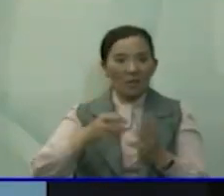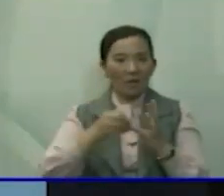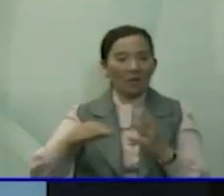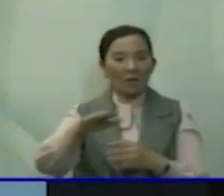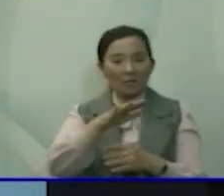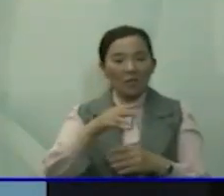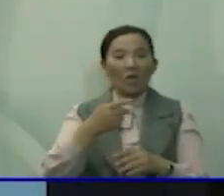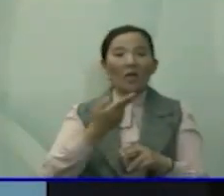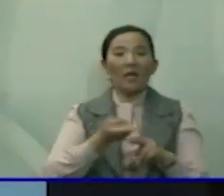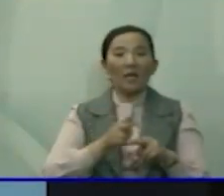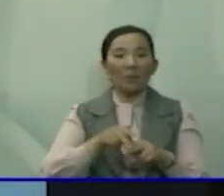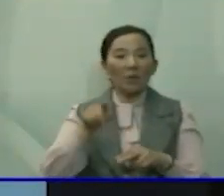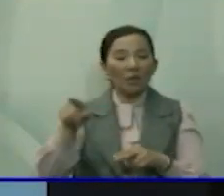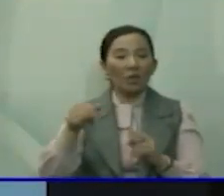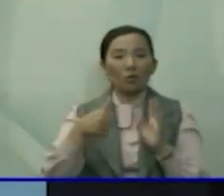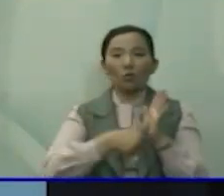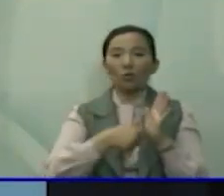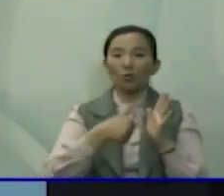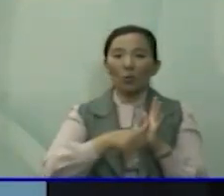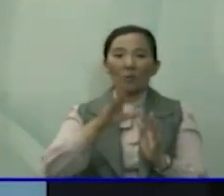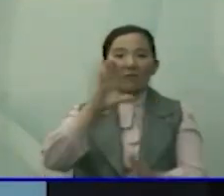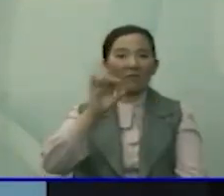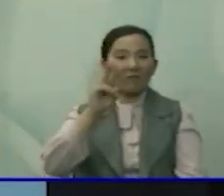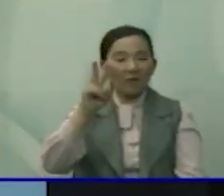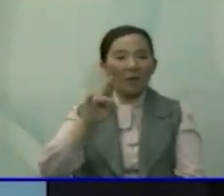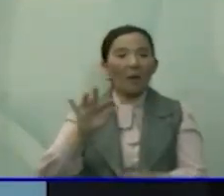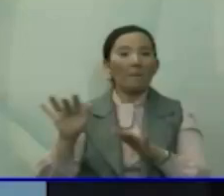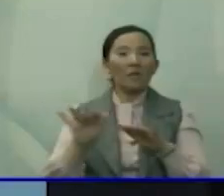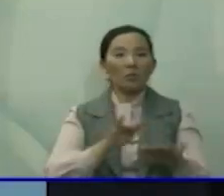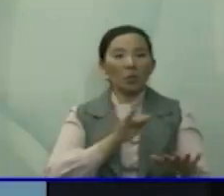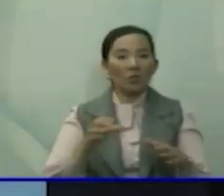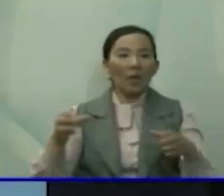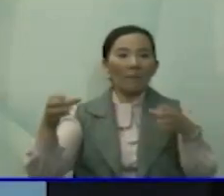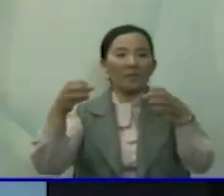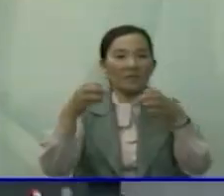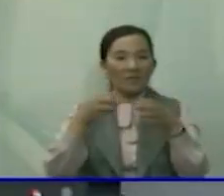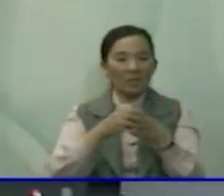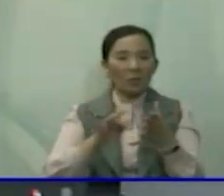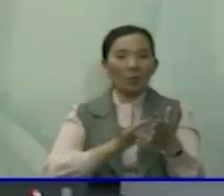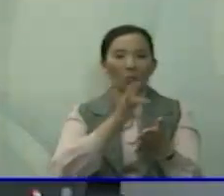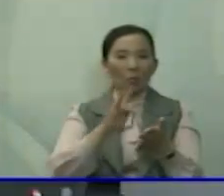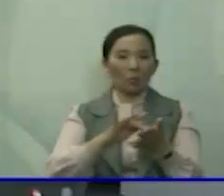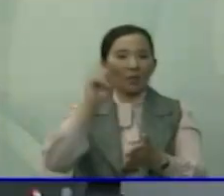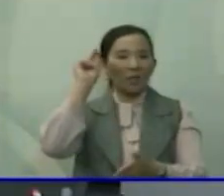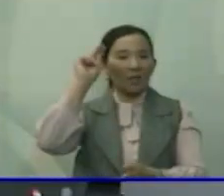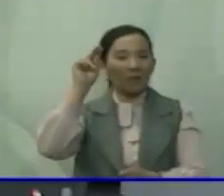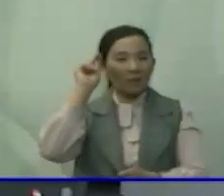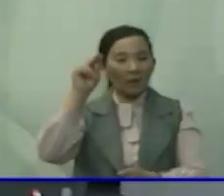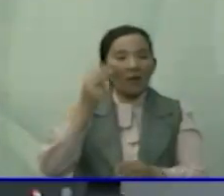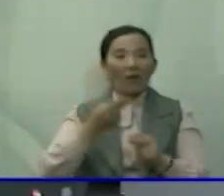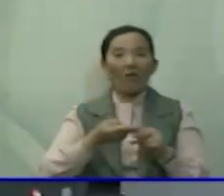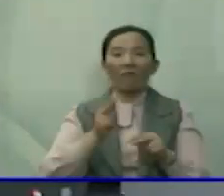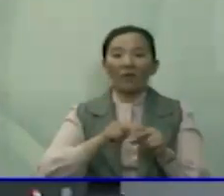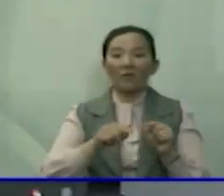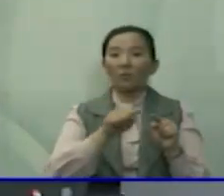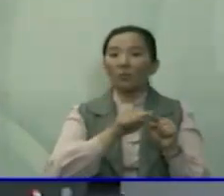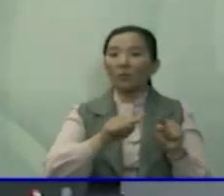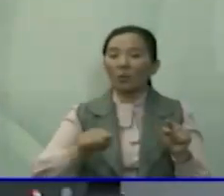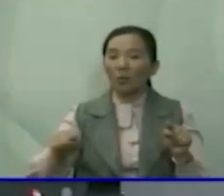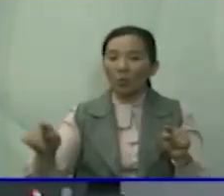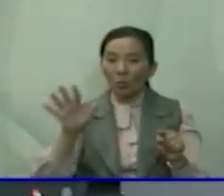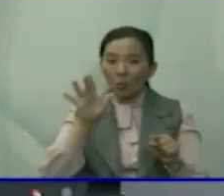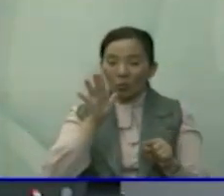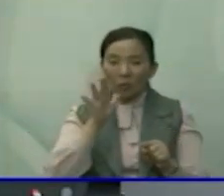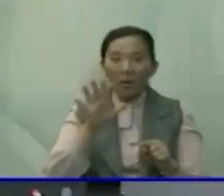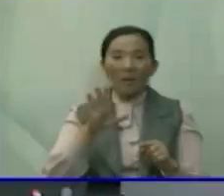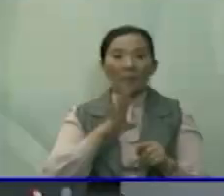шестом веке происходит объединение китая в этот период в китае были